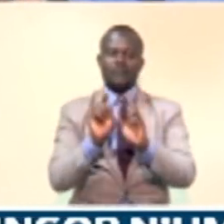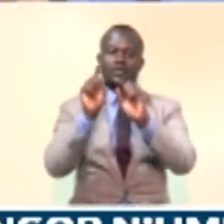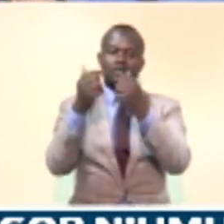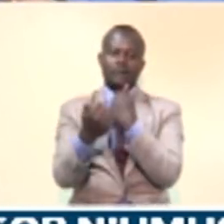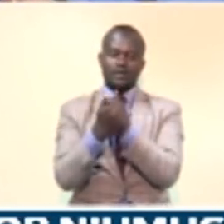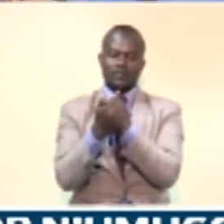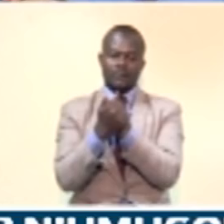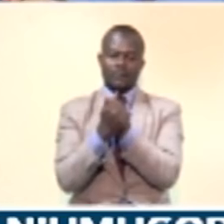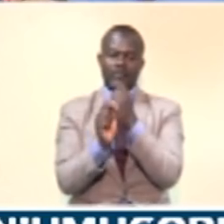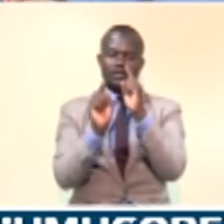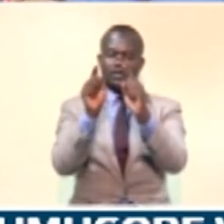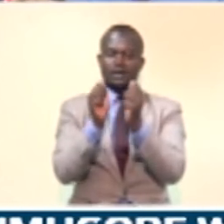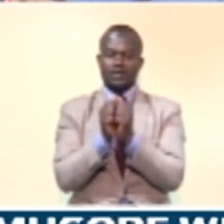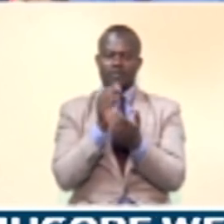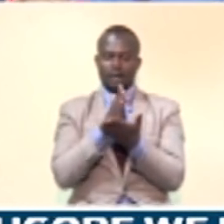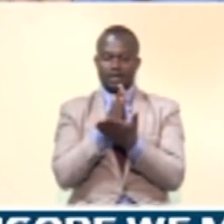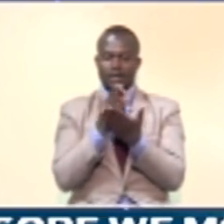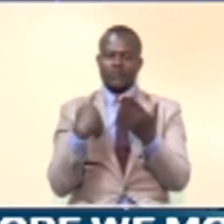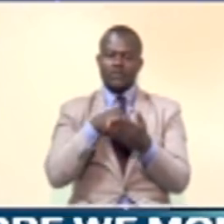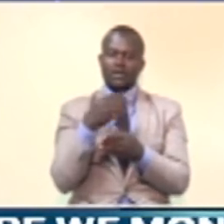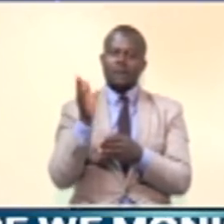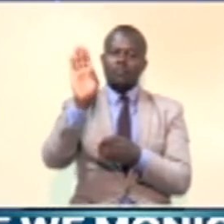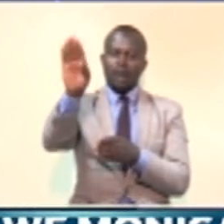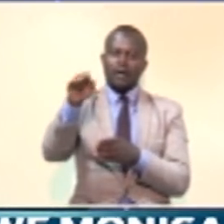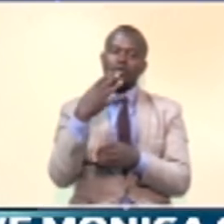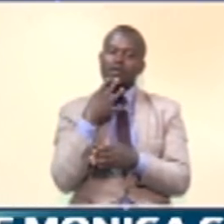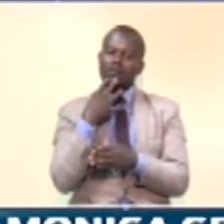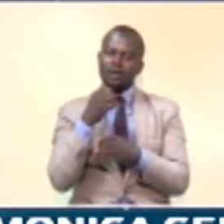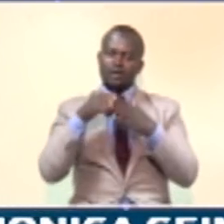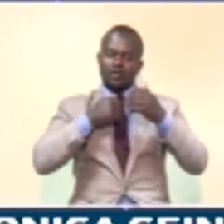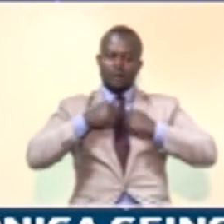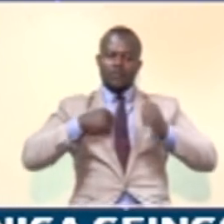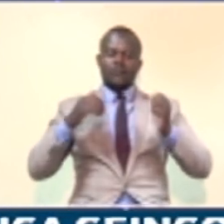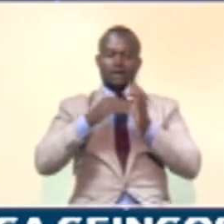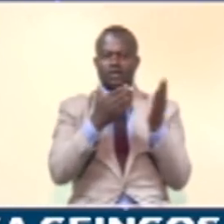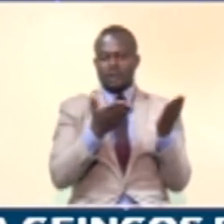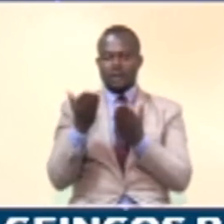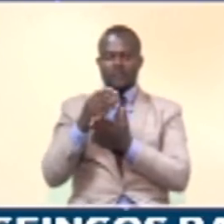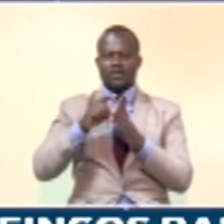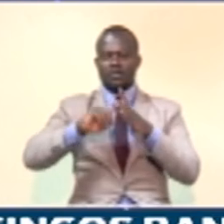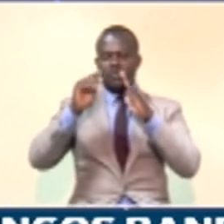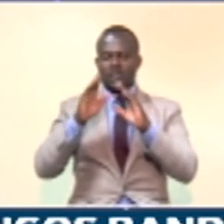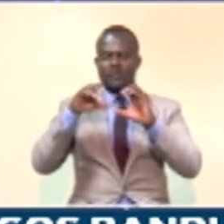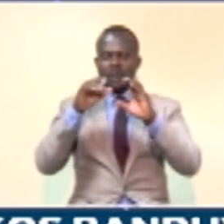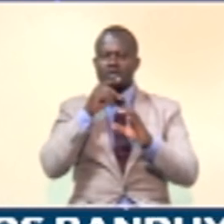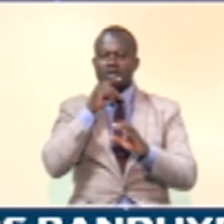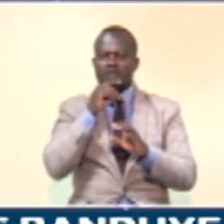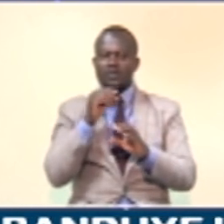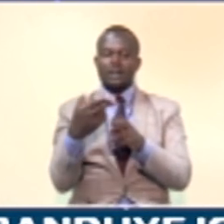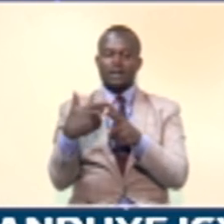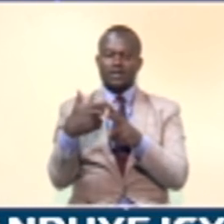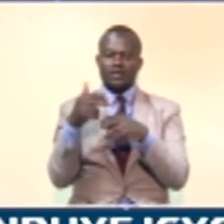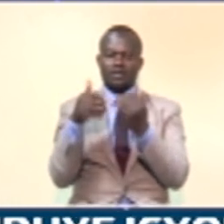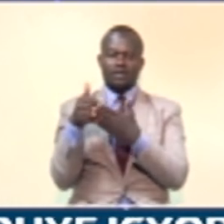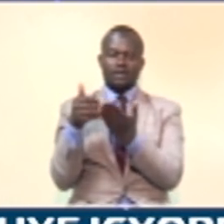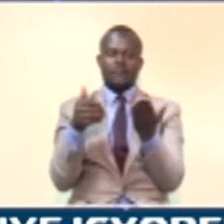kunyarukira Irubavu twagiye noneho reka dusubireyo kuri uyu wa kane urwanda rwongiye kwakira impunzi z'abanyekongo ni impunzi zibarirwa hafi